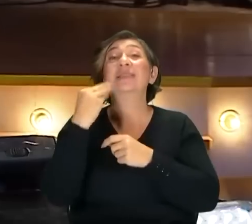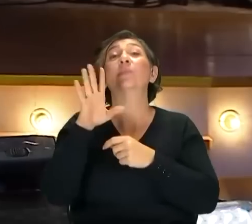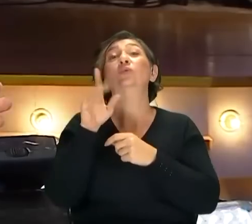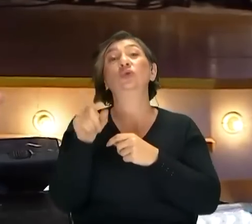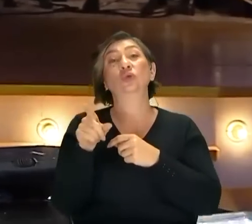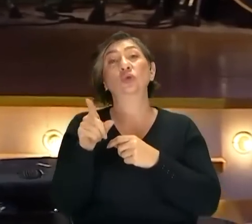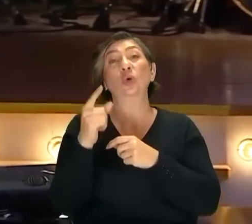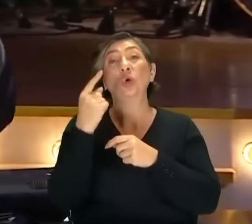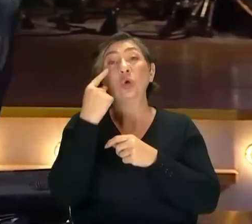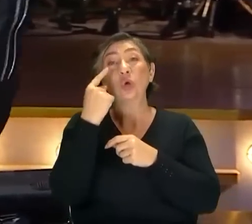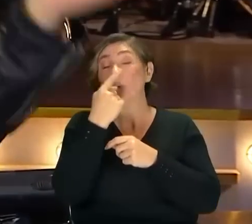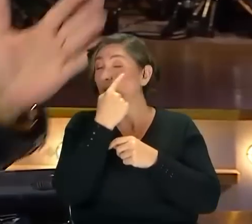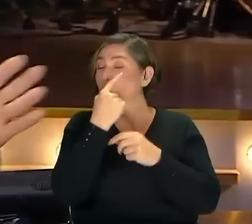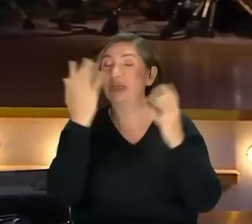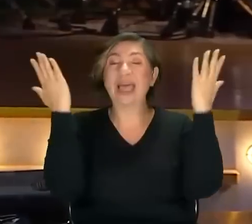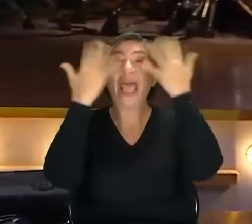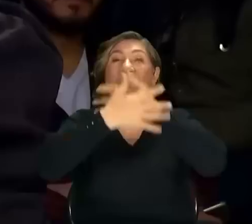Anlamıyorsun.